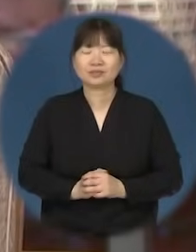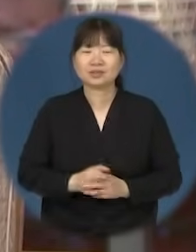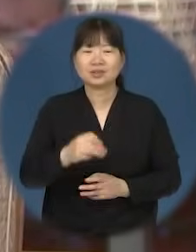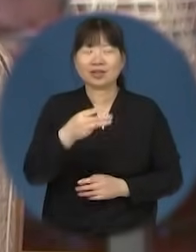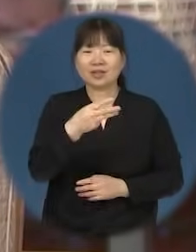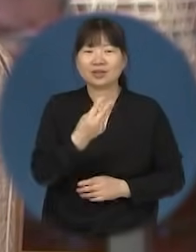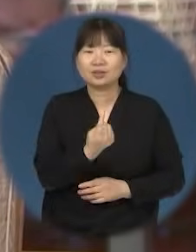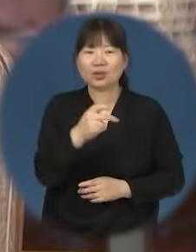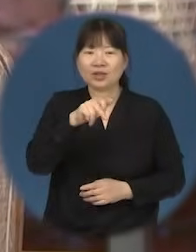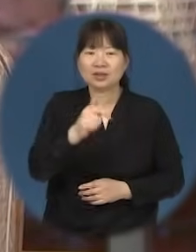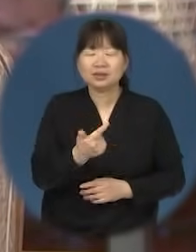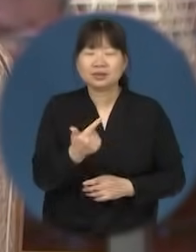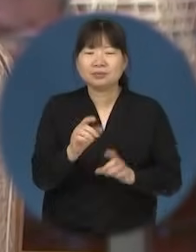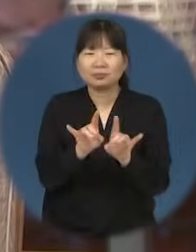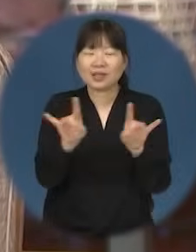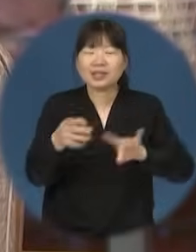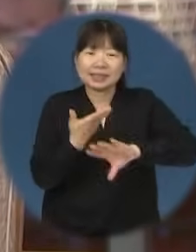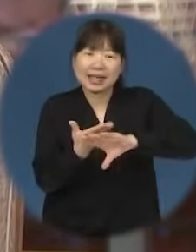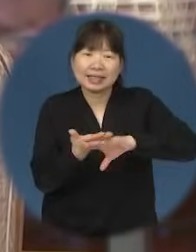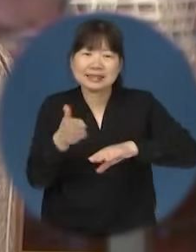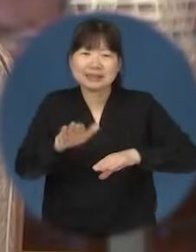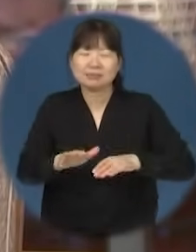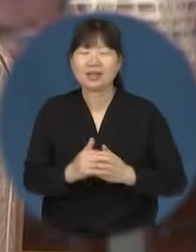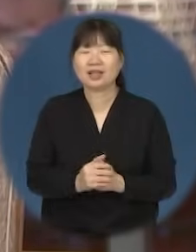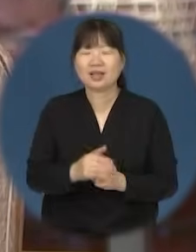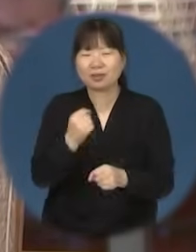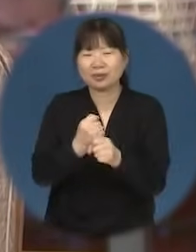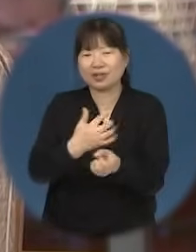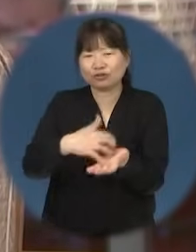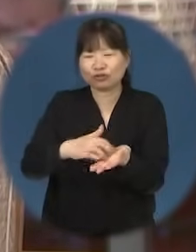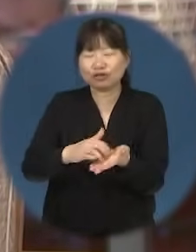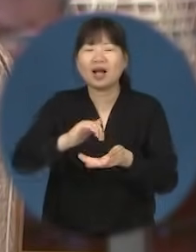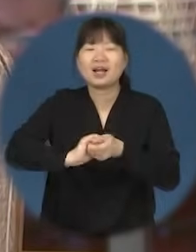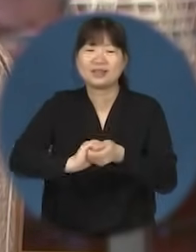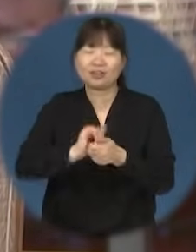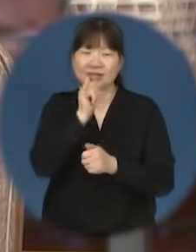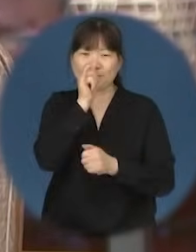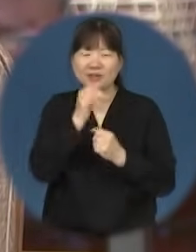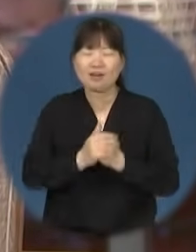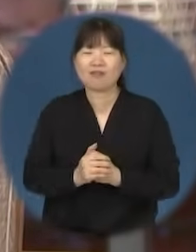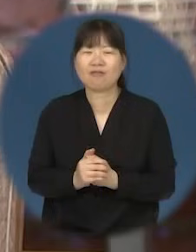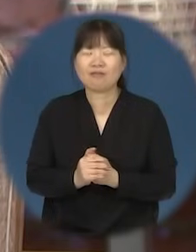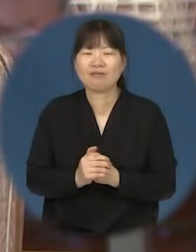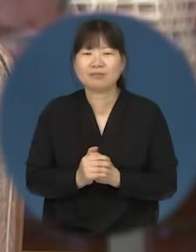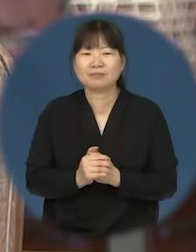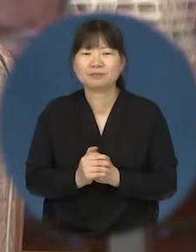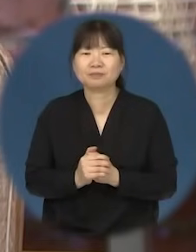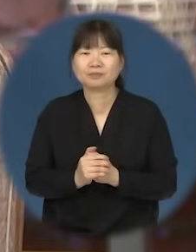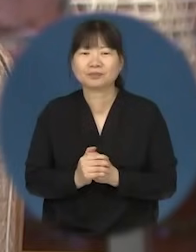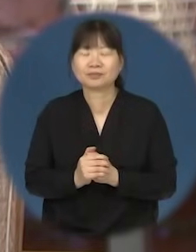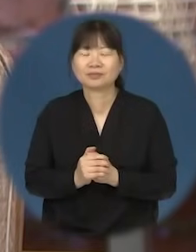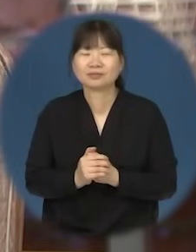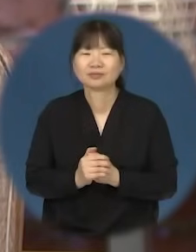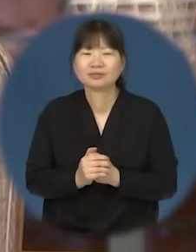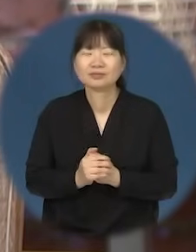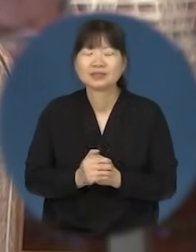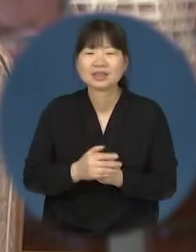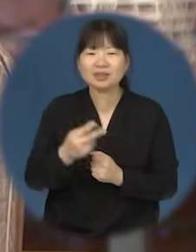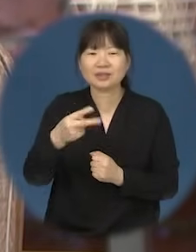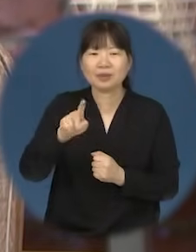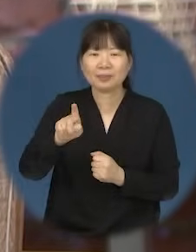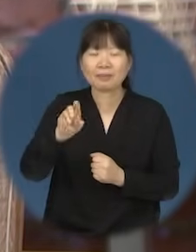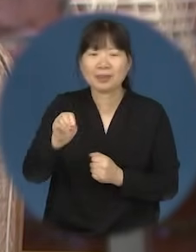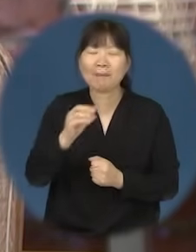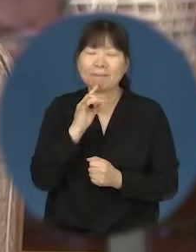토큰 코인마다 다르긴 하겠죠. 코인 같은 경우는 발행량이 한정돼 있다. 한정돼 있다. 그러니까 희소성이 있다라는 거죠. 2,100만